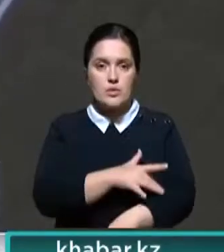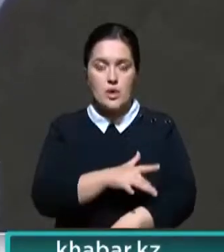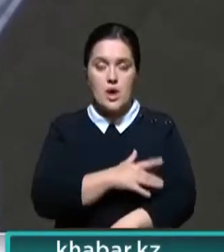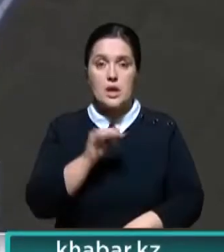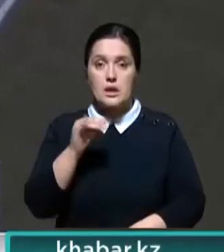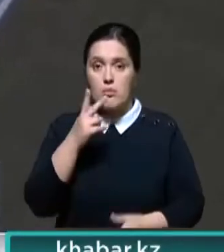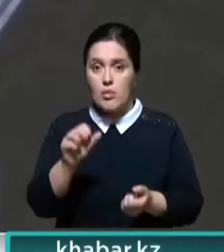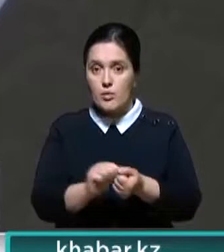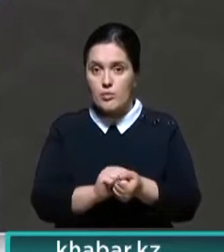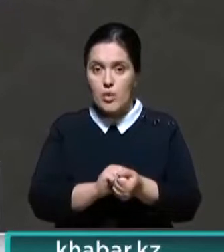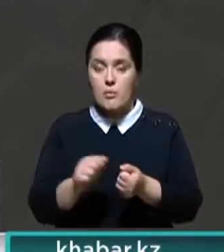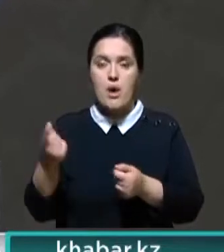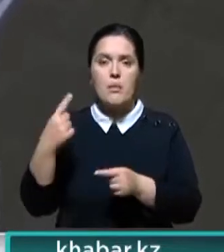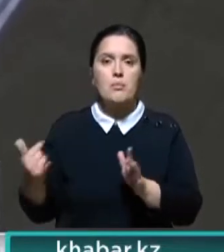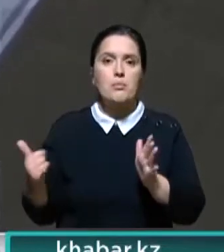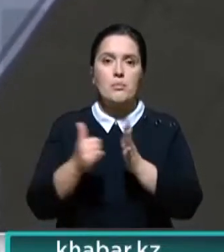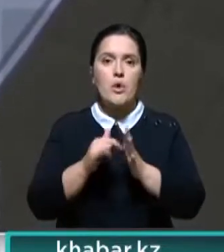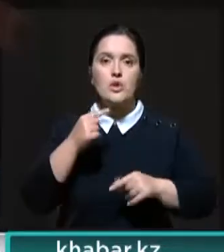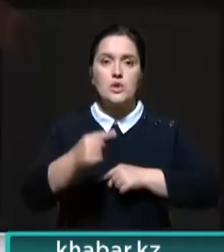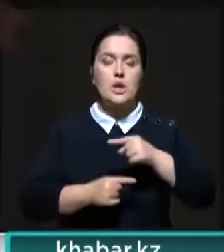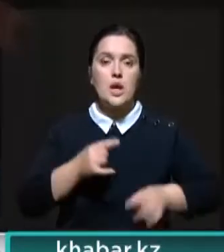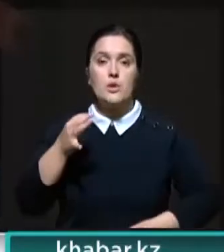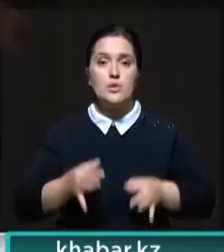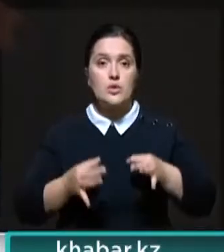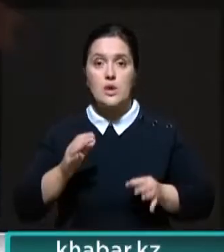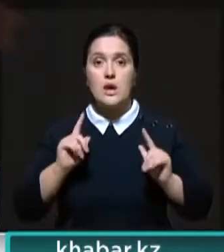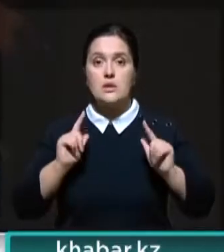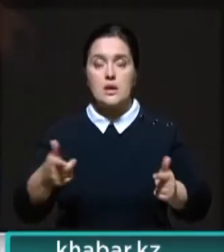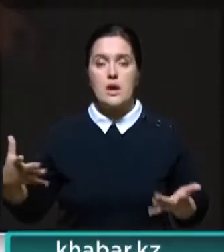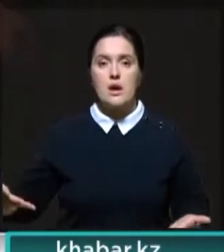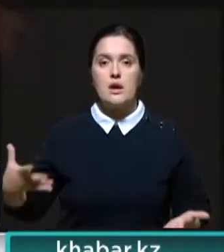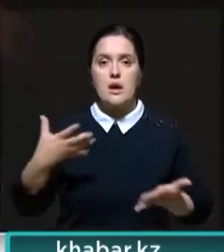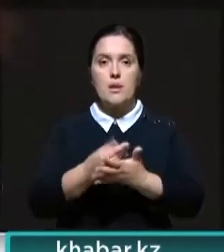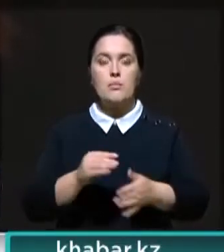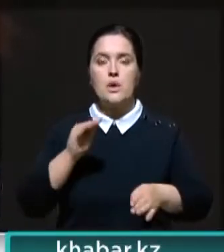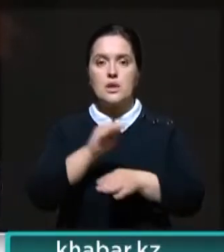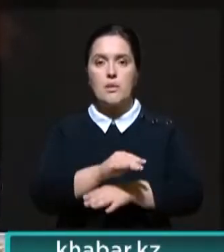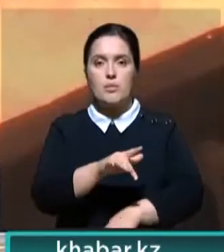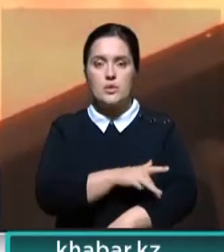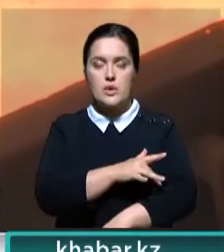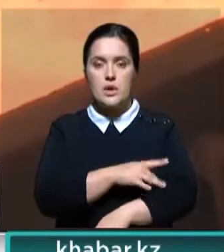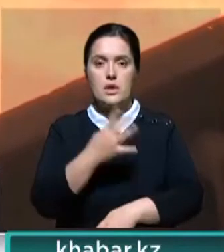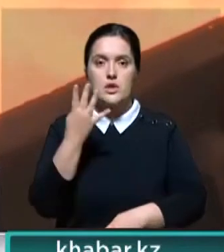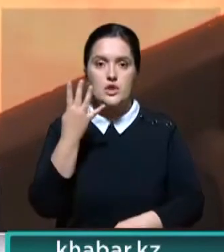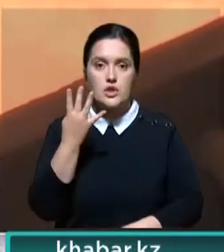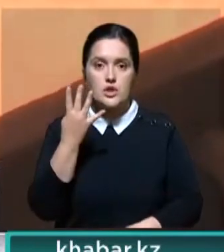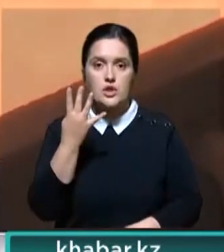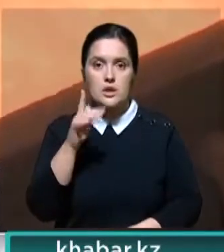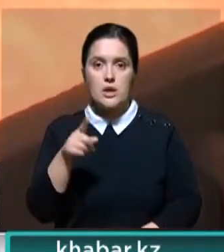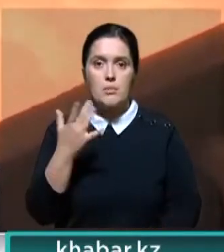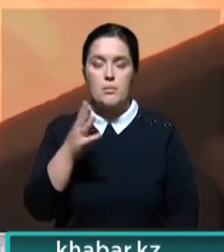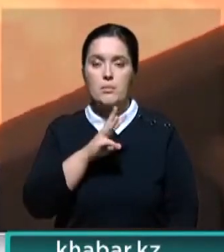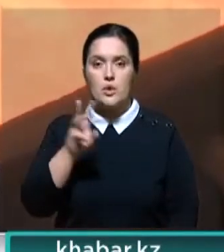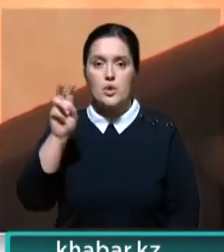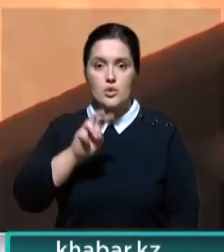судя по бумагам, подключила обратно только через суд и лишь после согласия оплатить дополнительные услуги на 4,5 миллиона